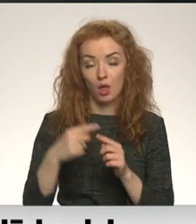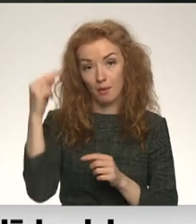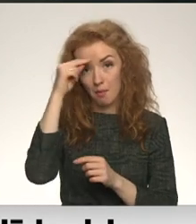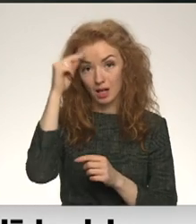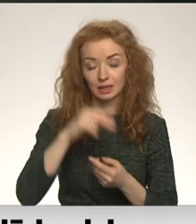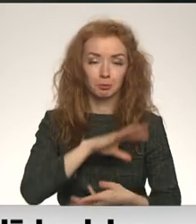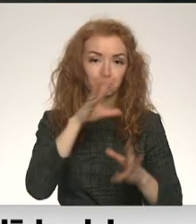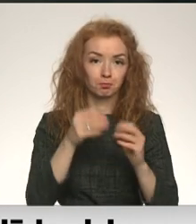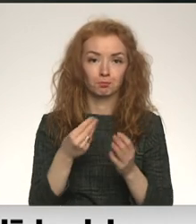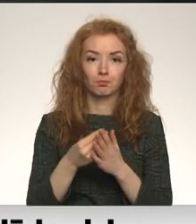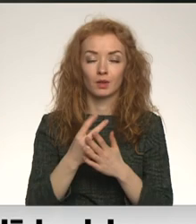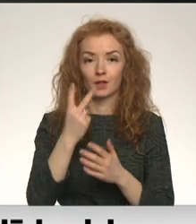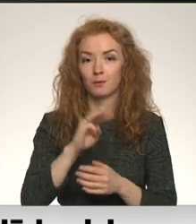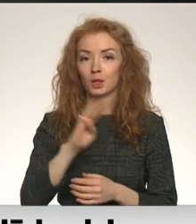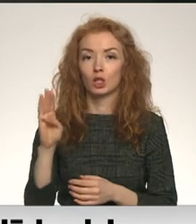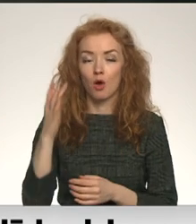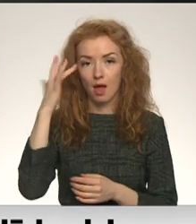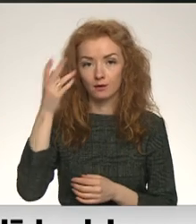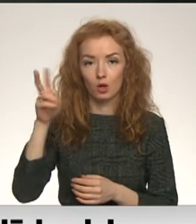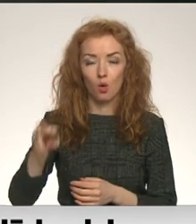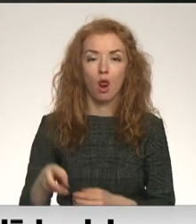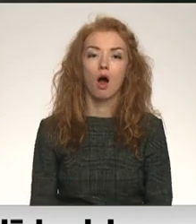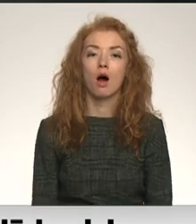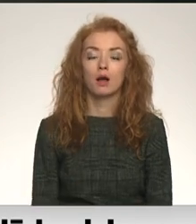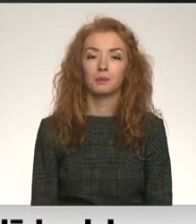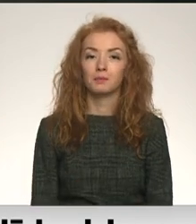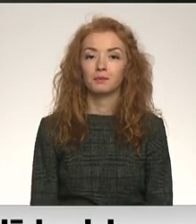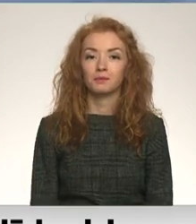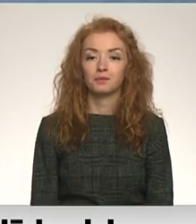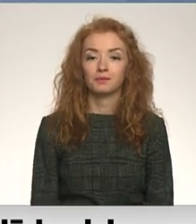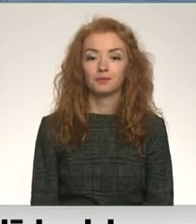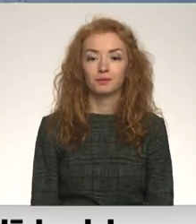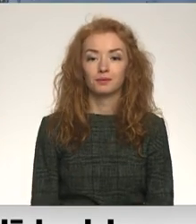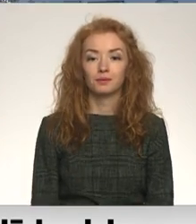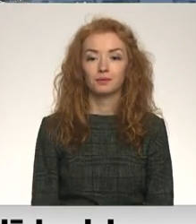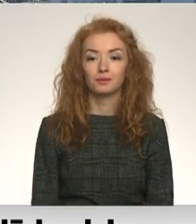2 miljonus ASV dolāru. Un plašāk stāsta Dāvids Freidenfelds.